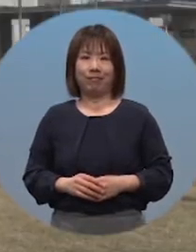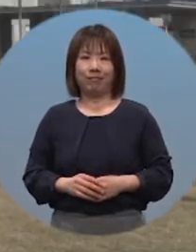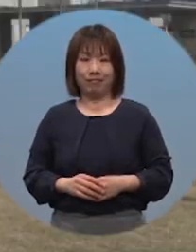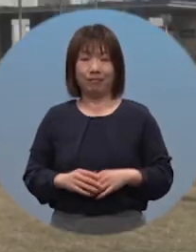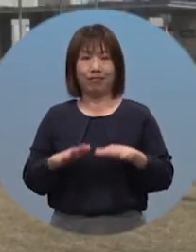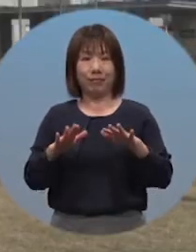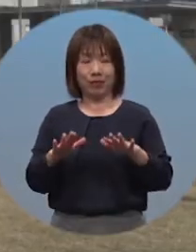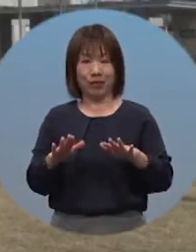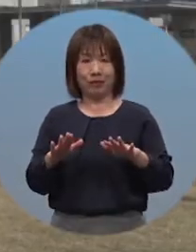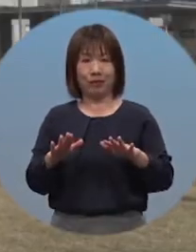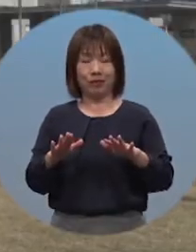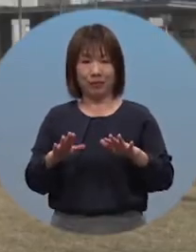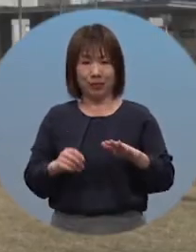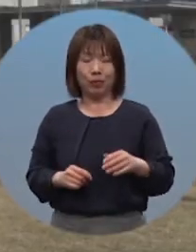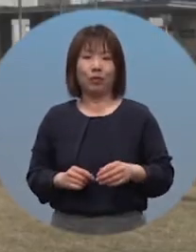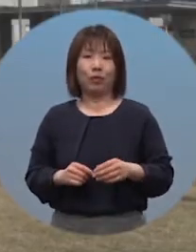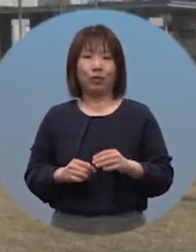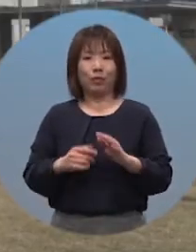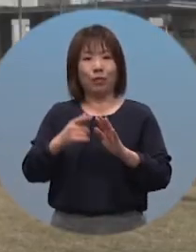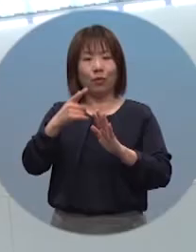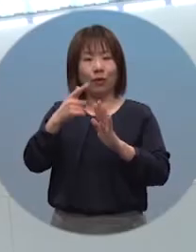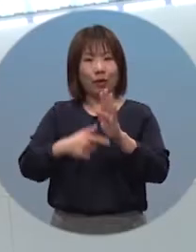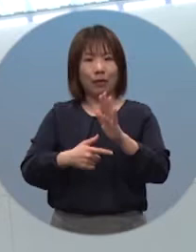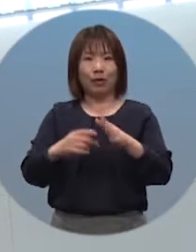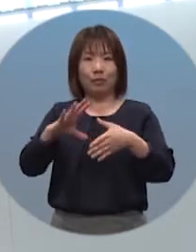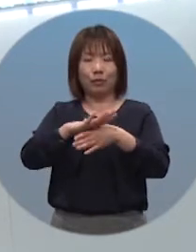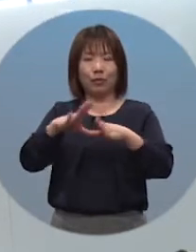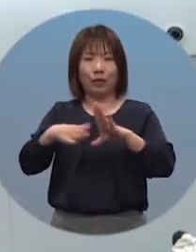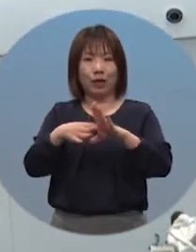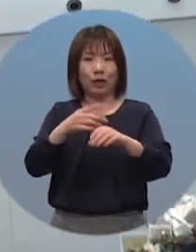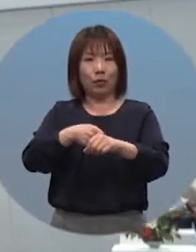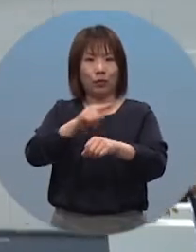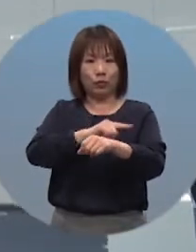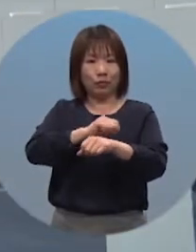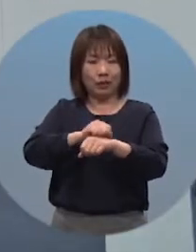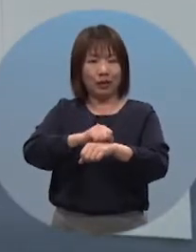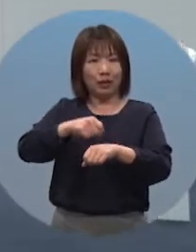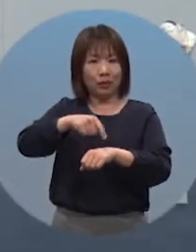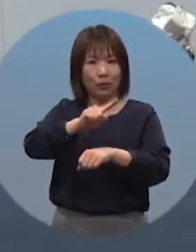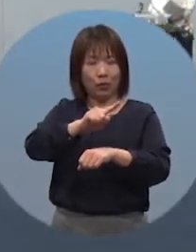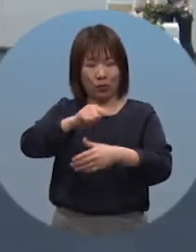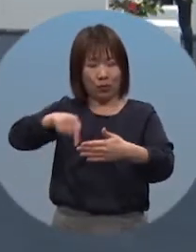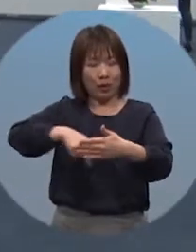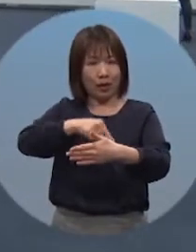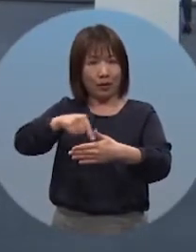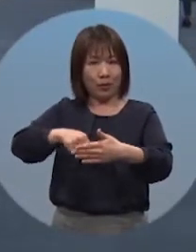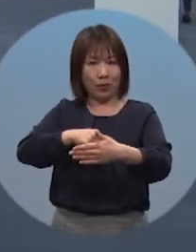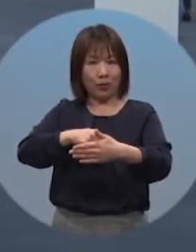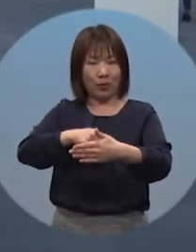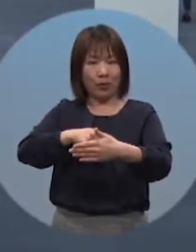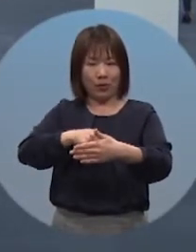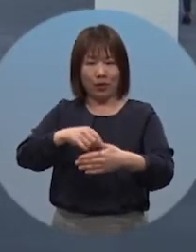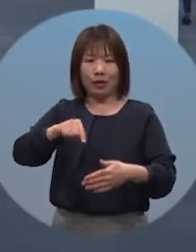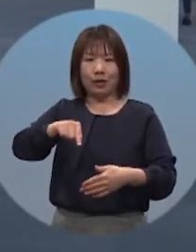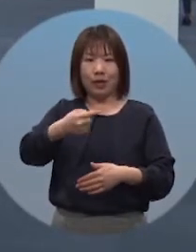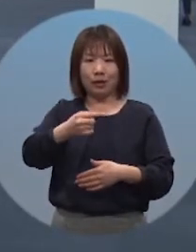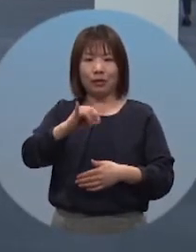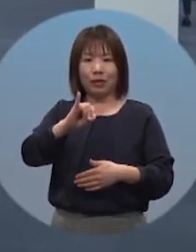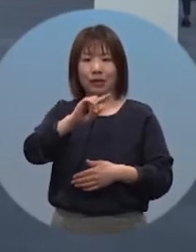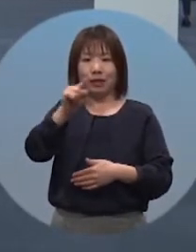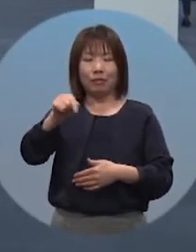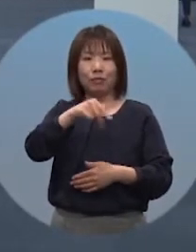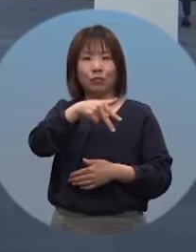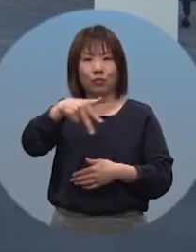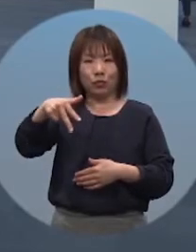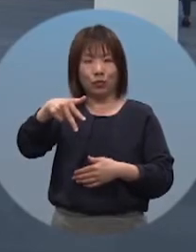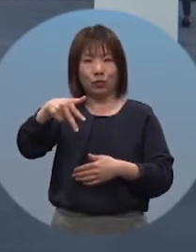今回は文化力を磨こうの一環として学びの森のの1カレイドで行われた百珍ず再現点